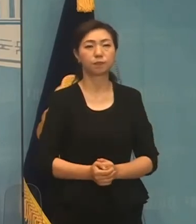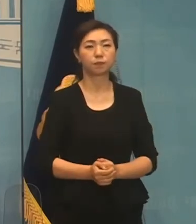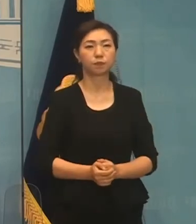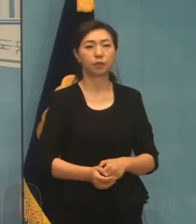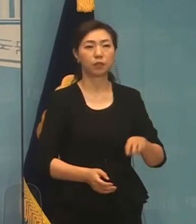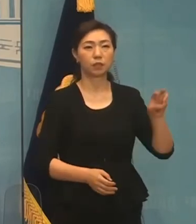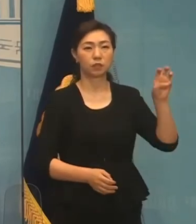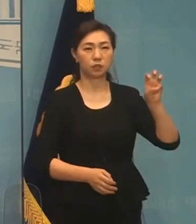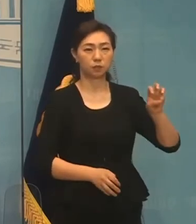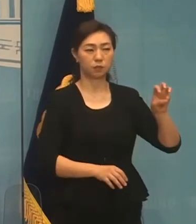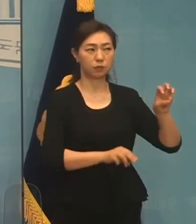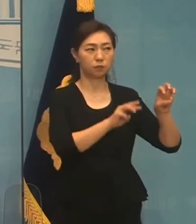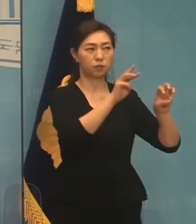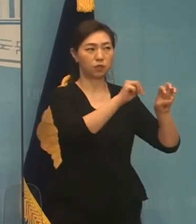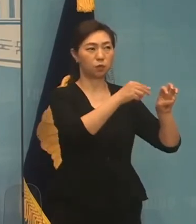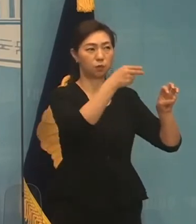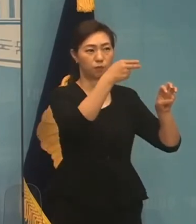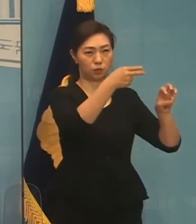30제곱미터,